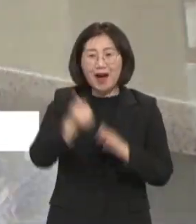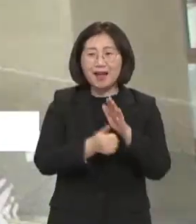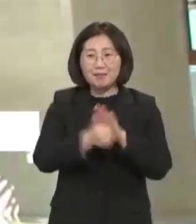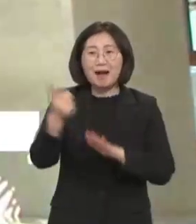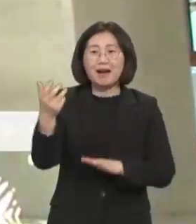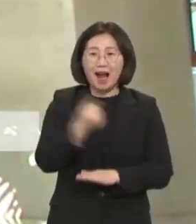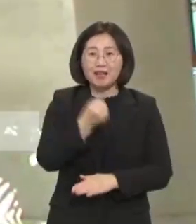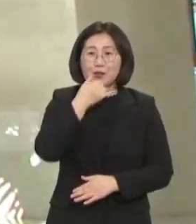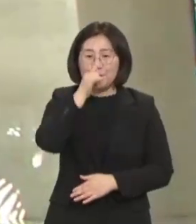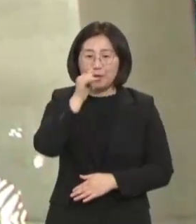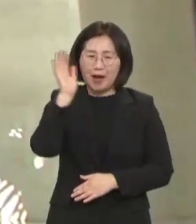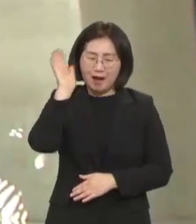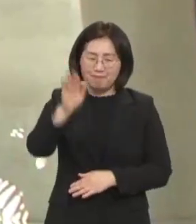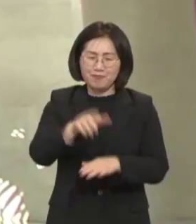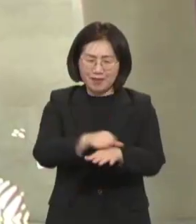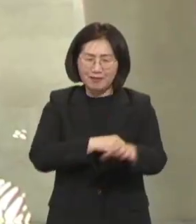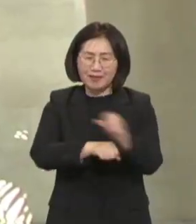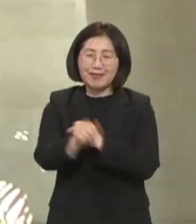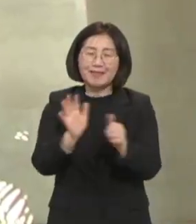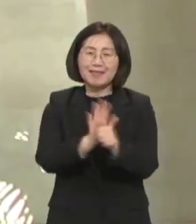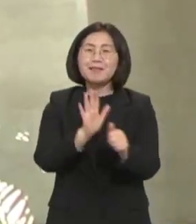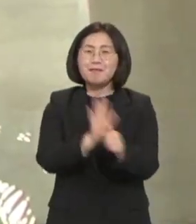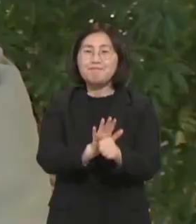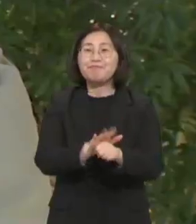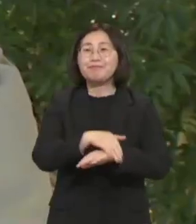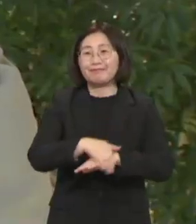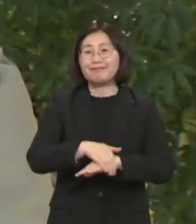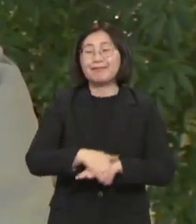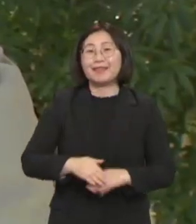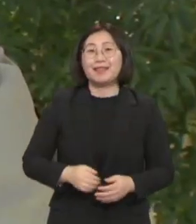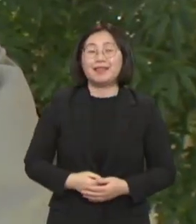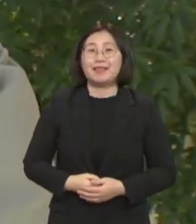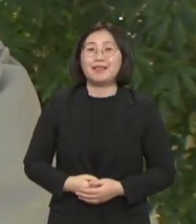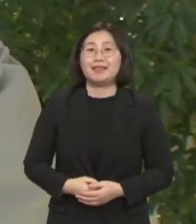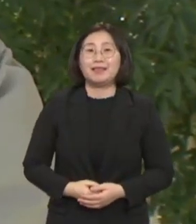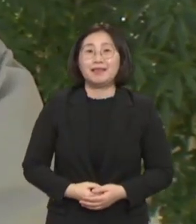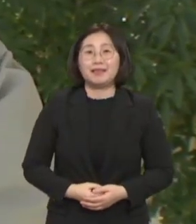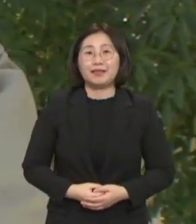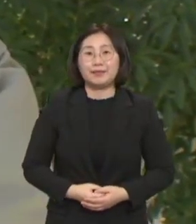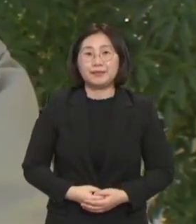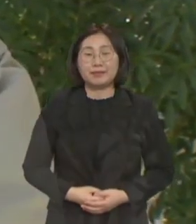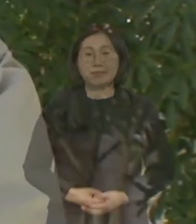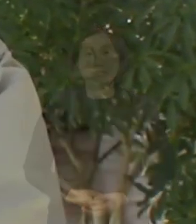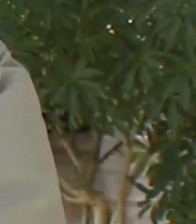수 있도록 앞으로도 적극적인 지원을 할 예정입니다. TJB 이수복입니다.